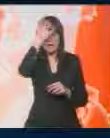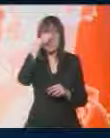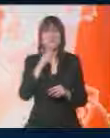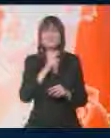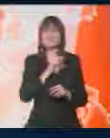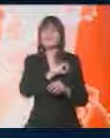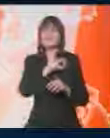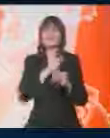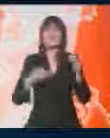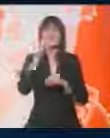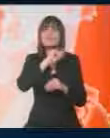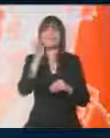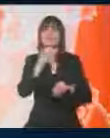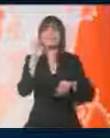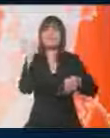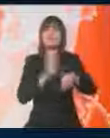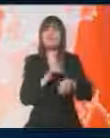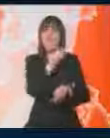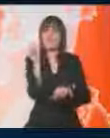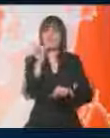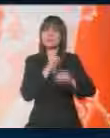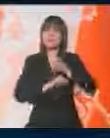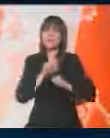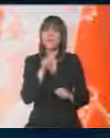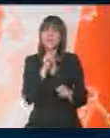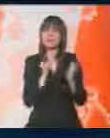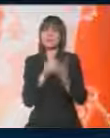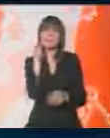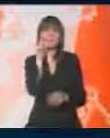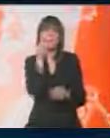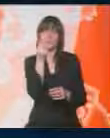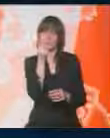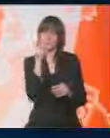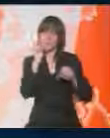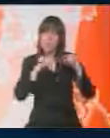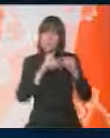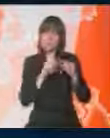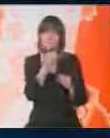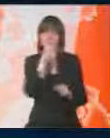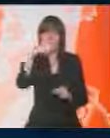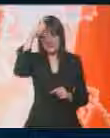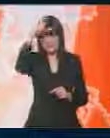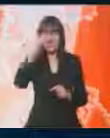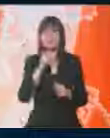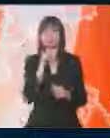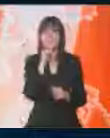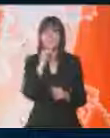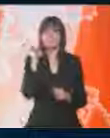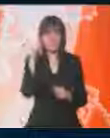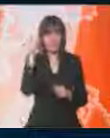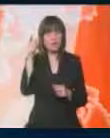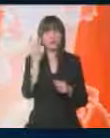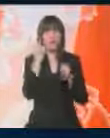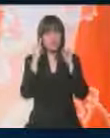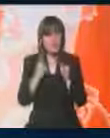nisu nedodirljivi, da oni više nisu u ulozi žrtve koju treba po svaku cenu zaštititi od Srba i da će i oni od